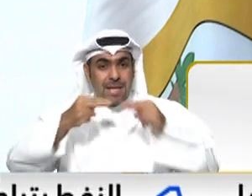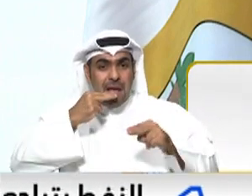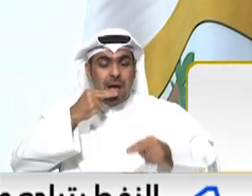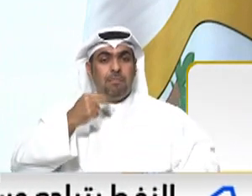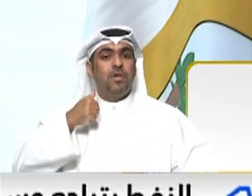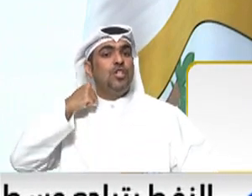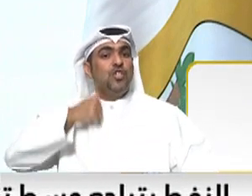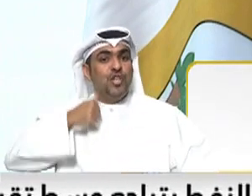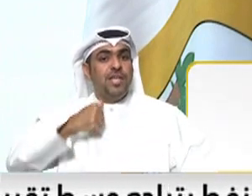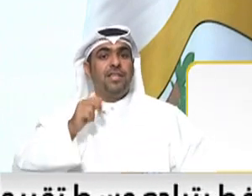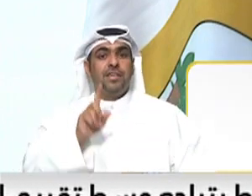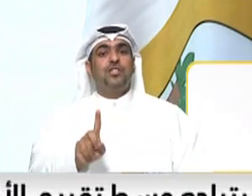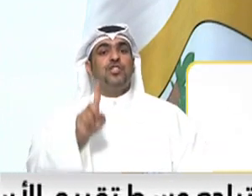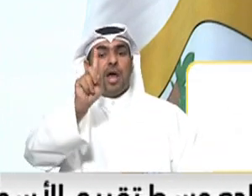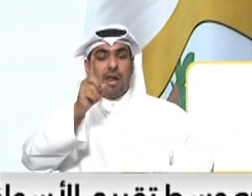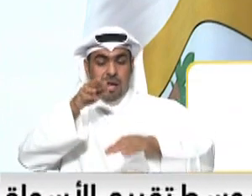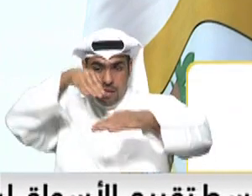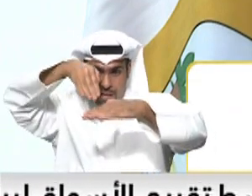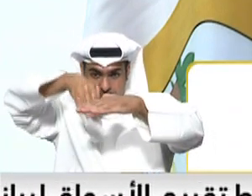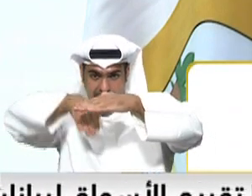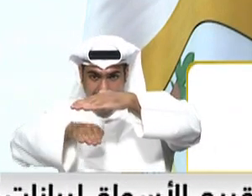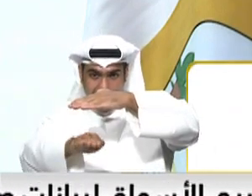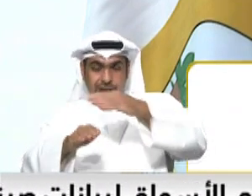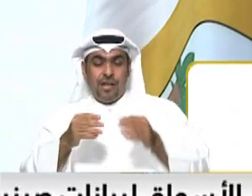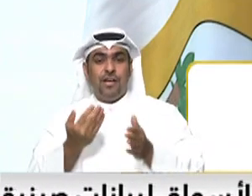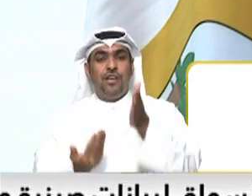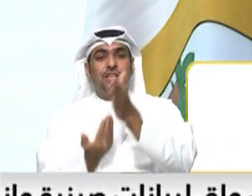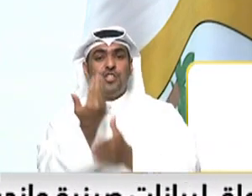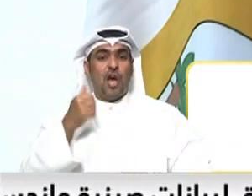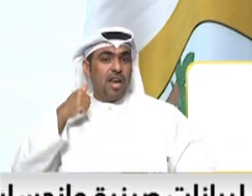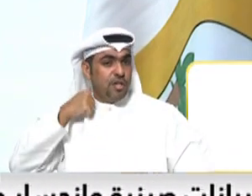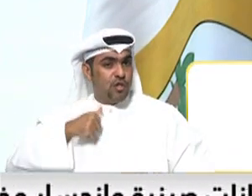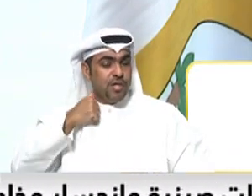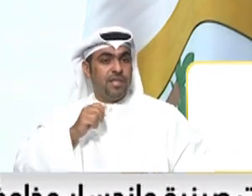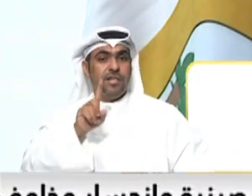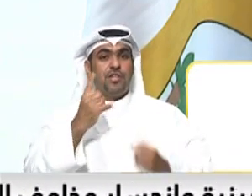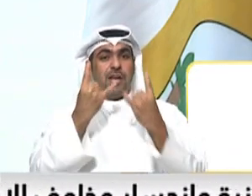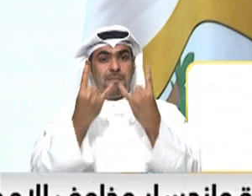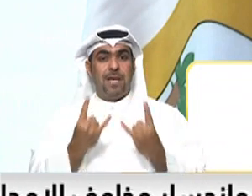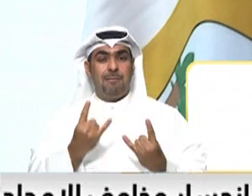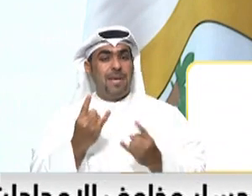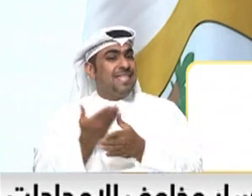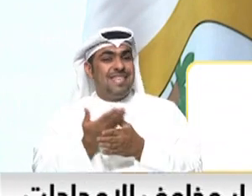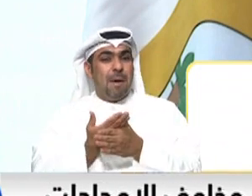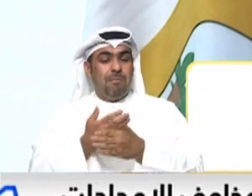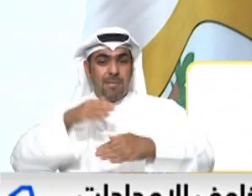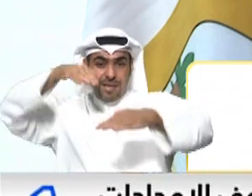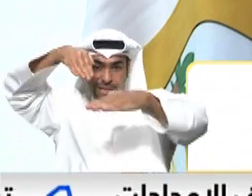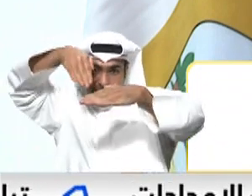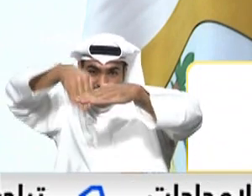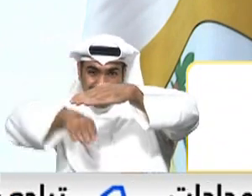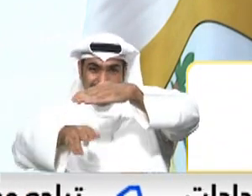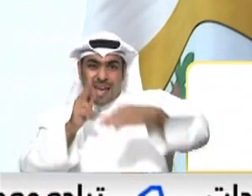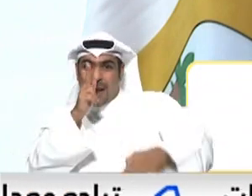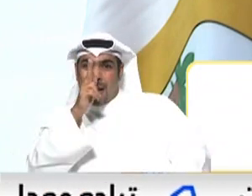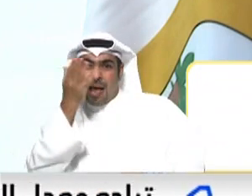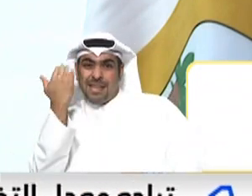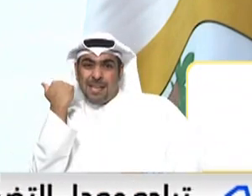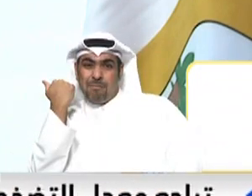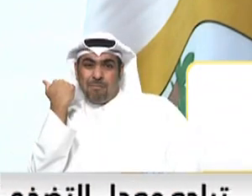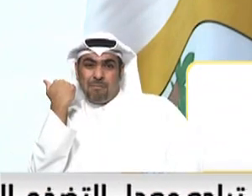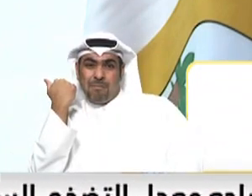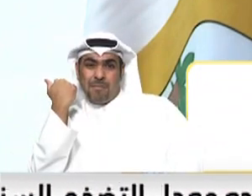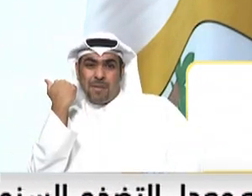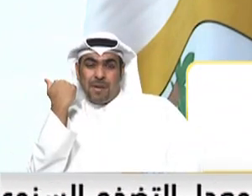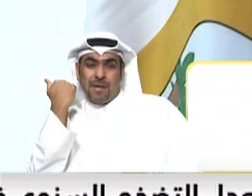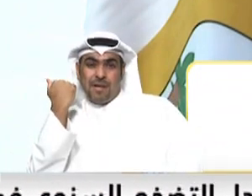جديد لاندسكيبينج واستعمال أفضل لهذا الموقع في النفق وأيضا محيط النفق،